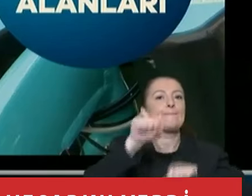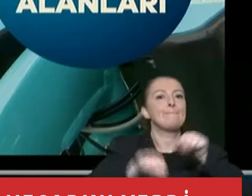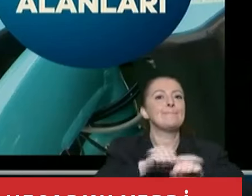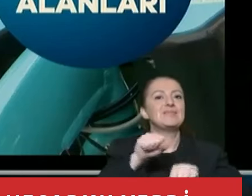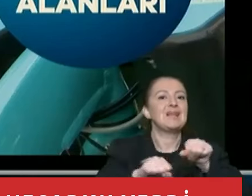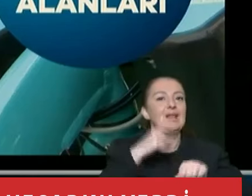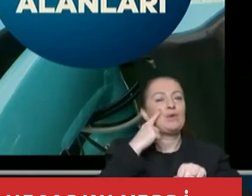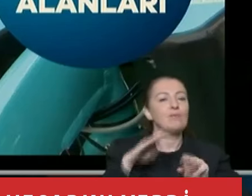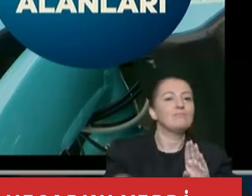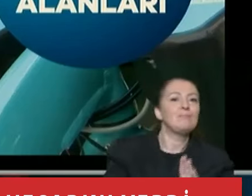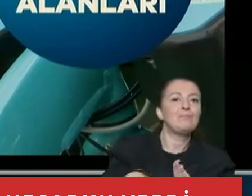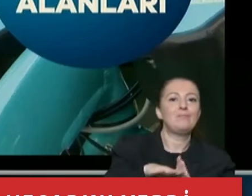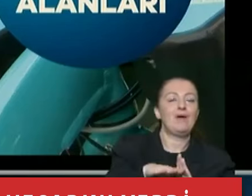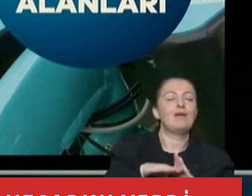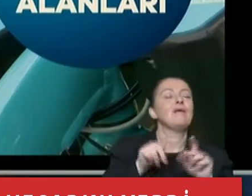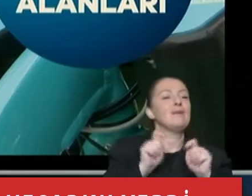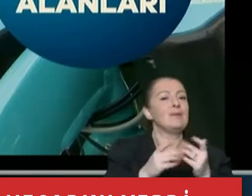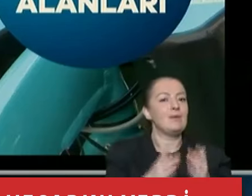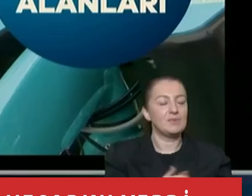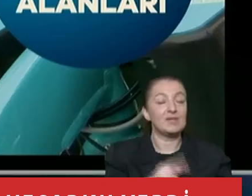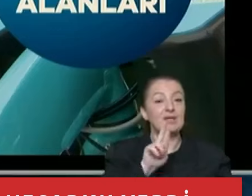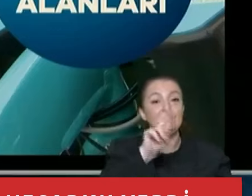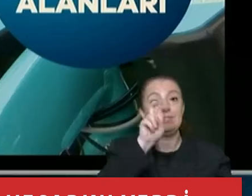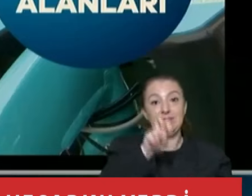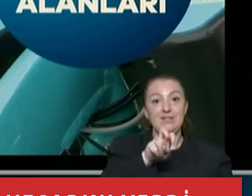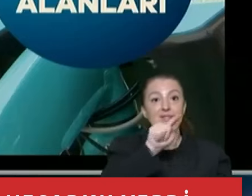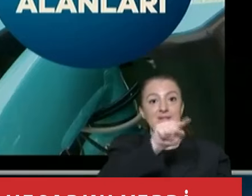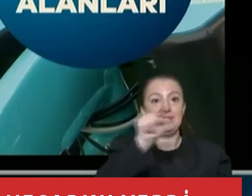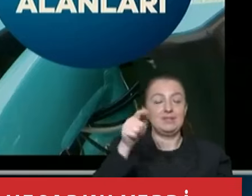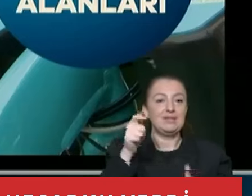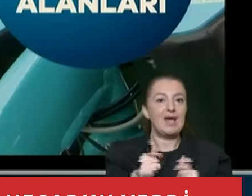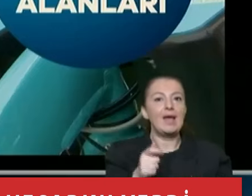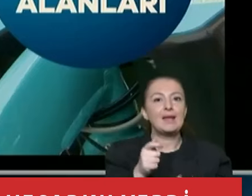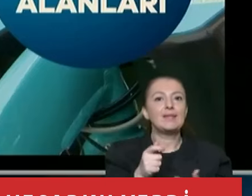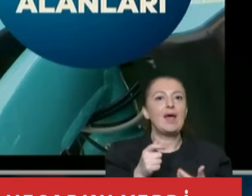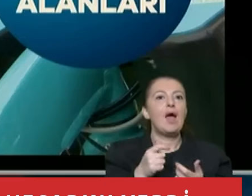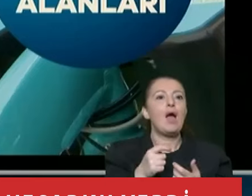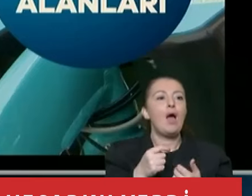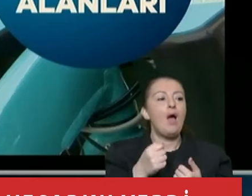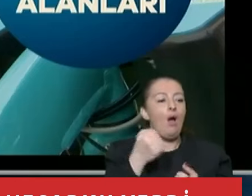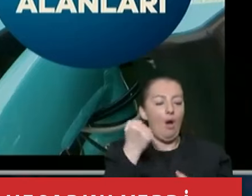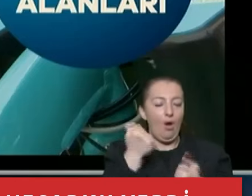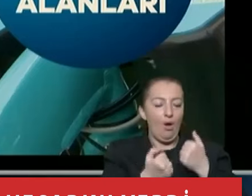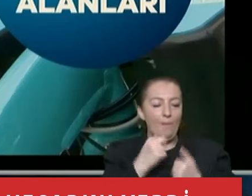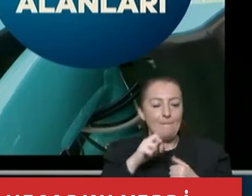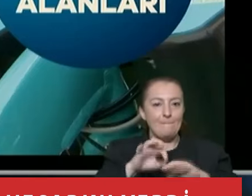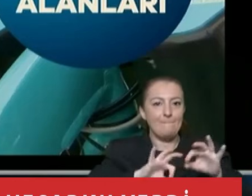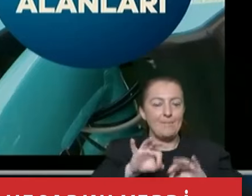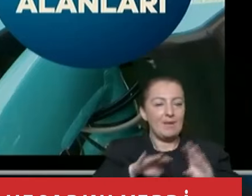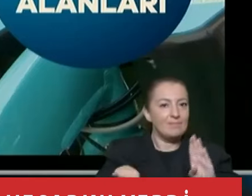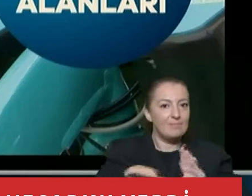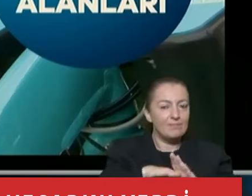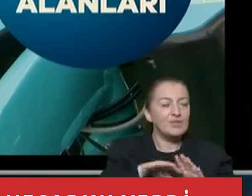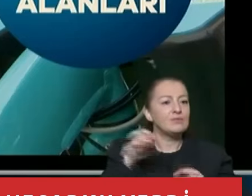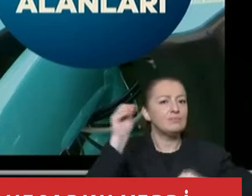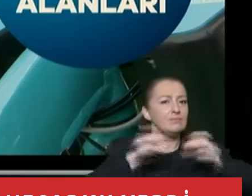durumdayız 78 noktada mikromobilite Park alanı planladık ve montajını